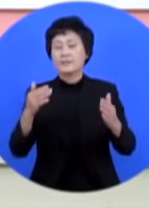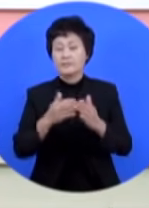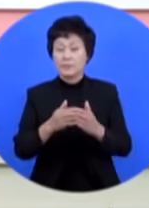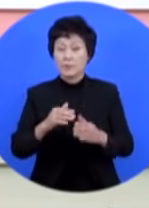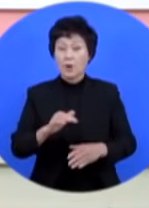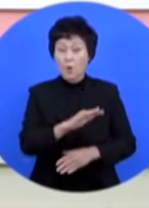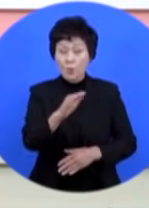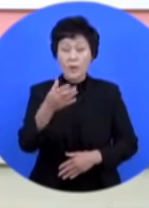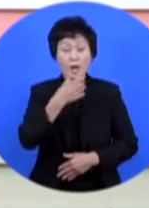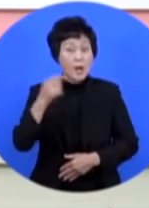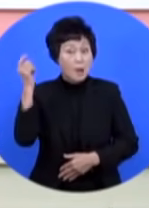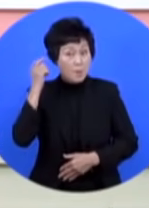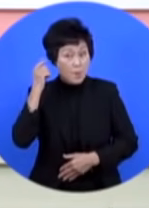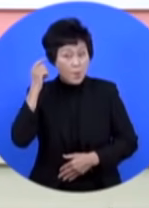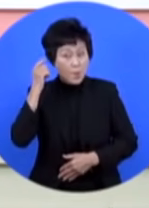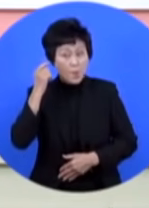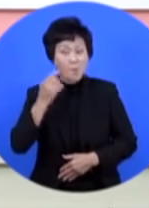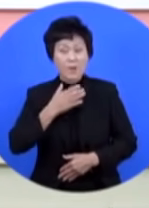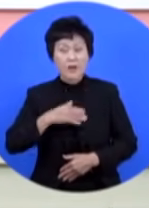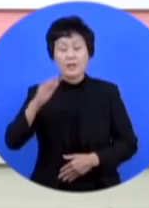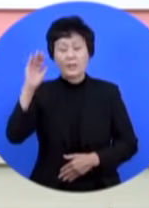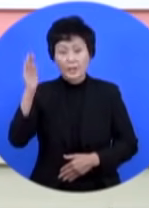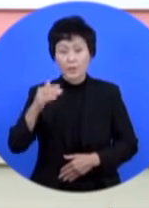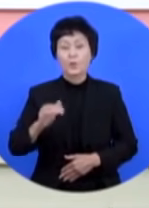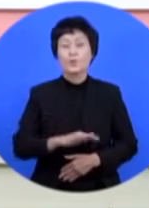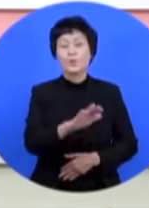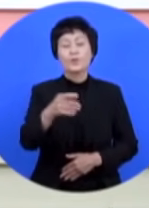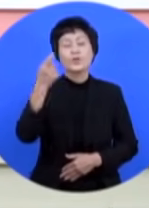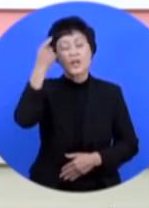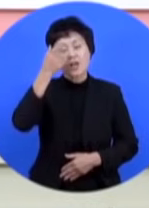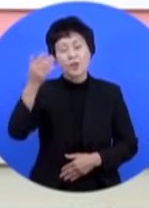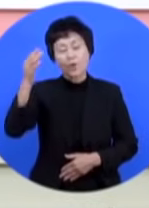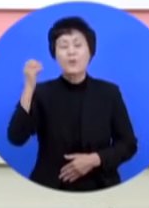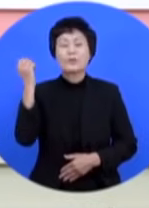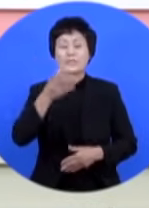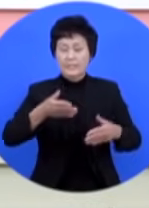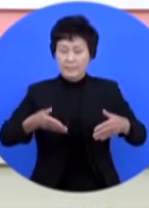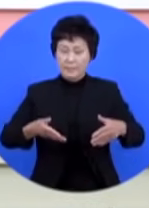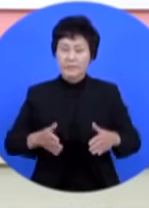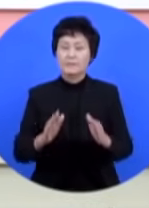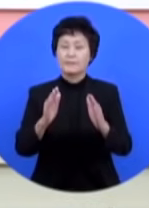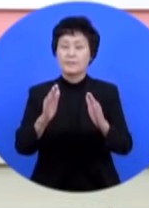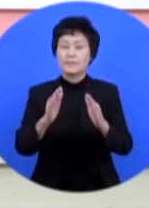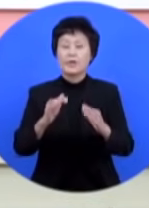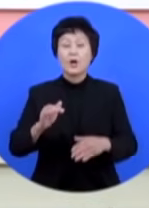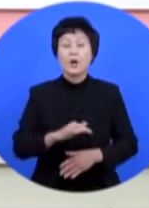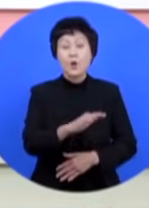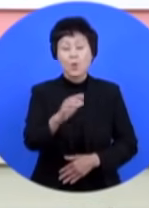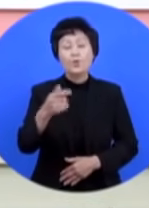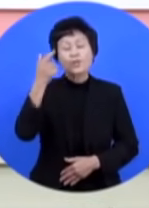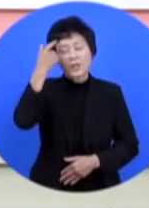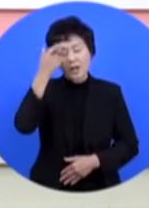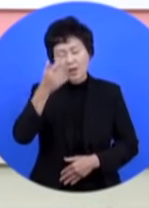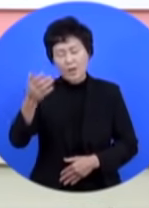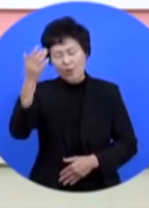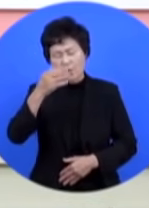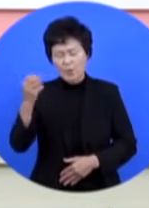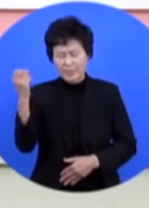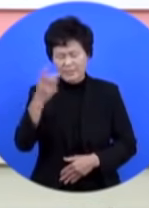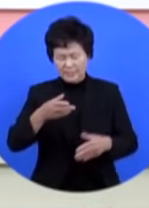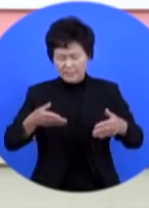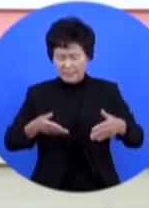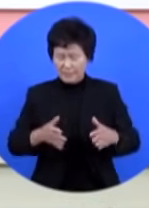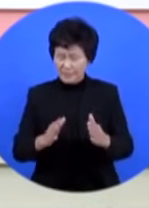마을에 교회가 세워졌고 우리의 영혼이 거듭났습니다. 우리의 영혼이 거듭났습니다.